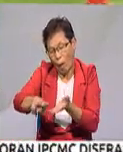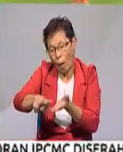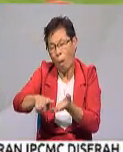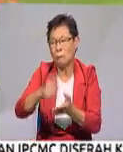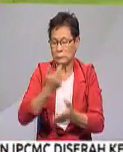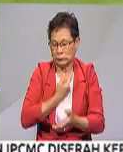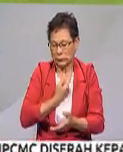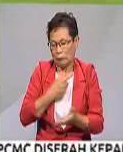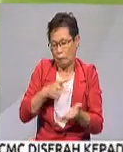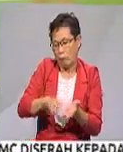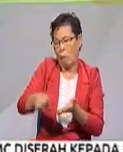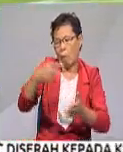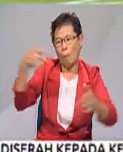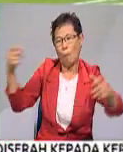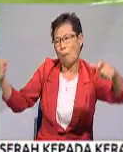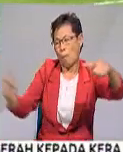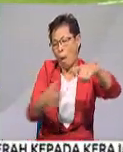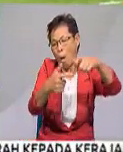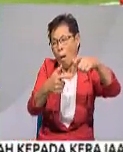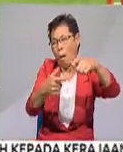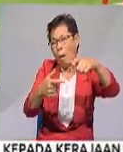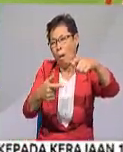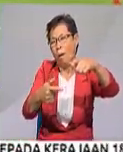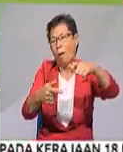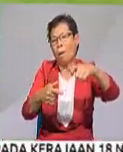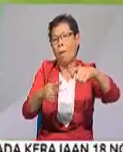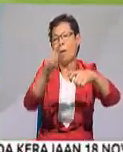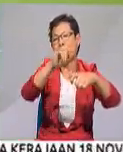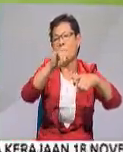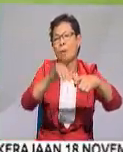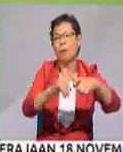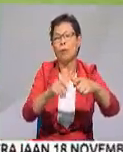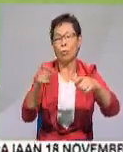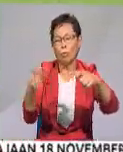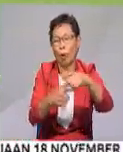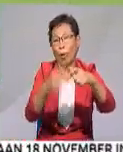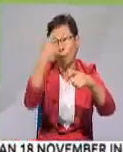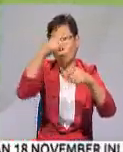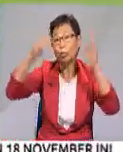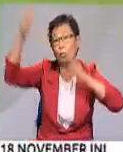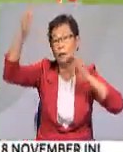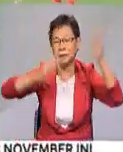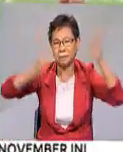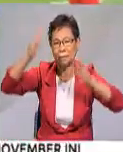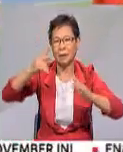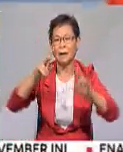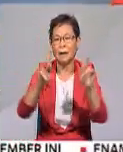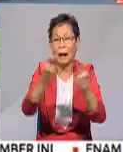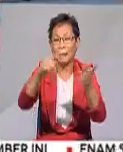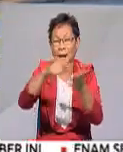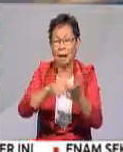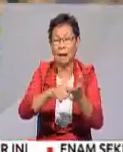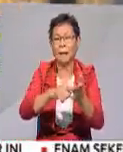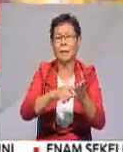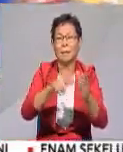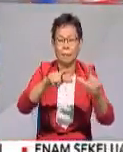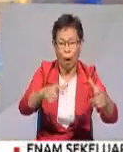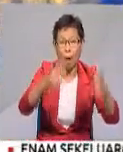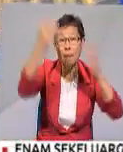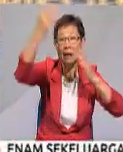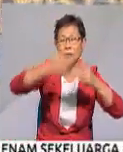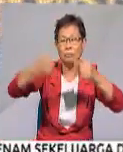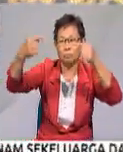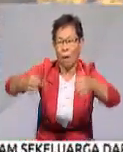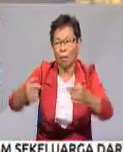solo terus merembat masuk ke gawang Tajikistan, juga gol kemenangan Harimau Malaya. Khamis ini, skuad Cheng Ho akan